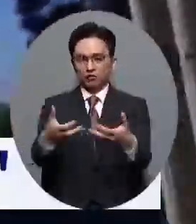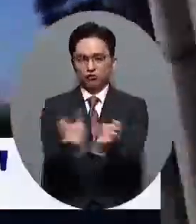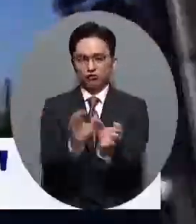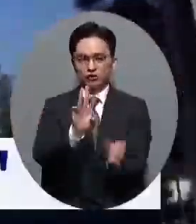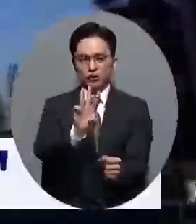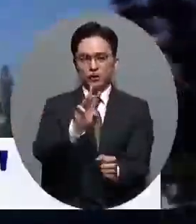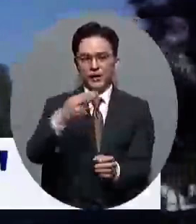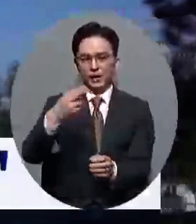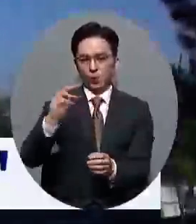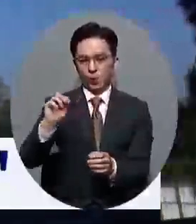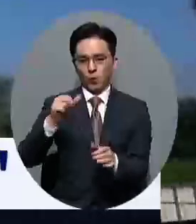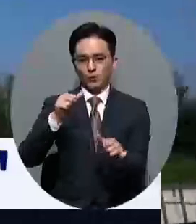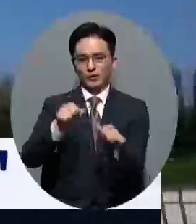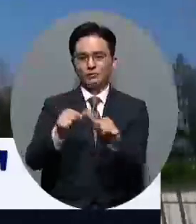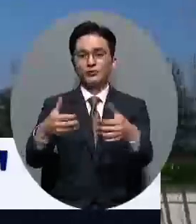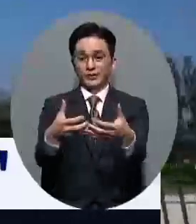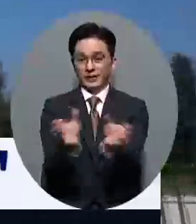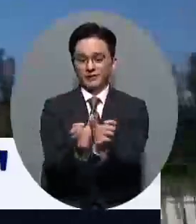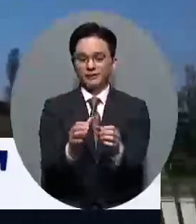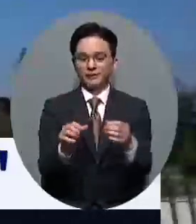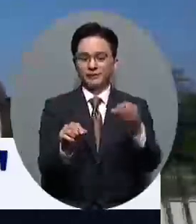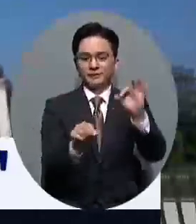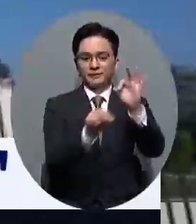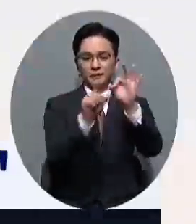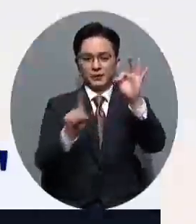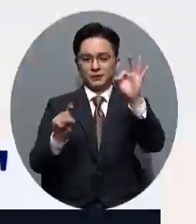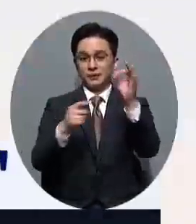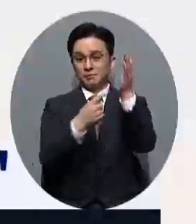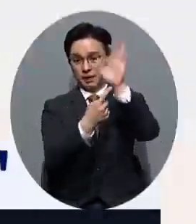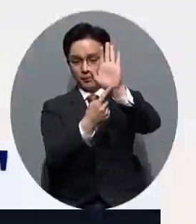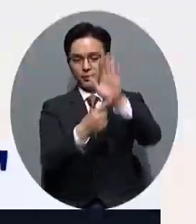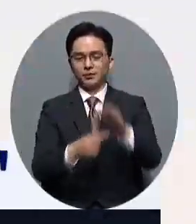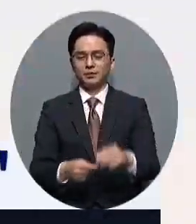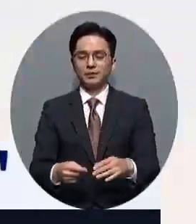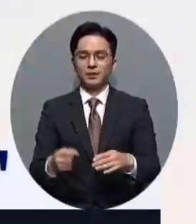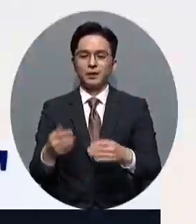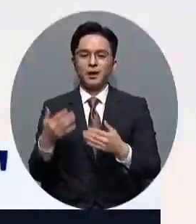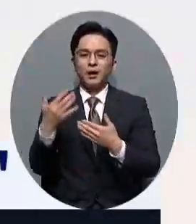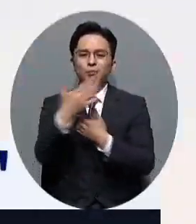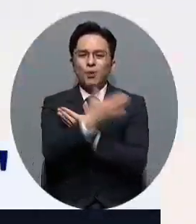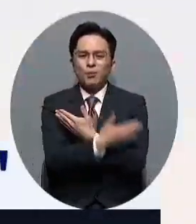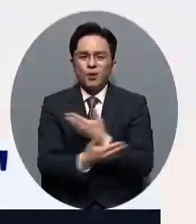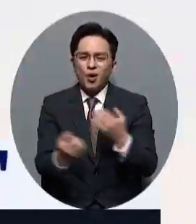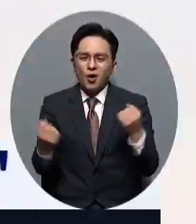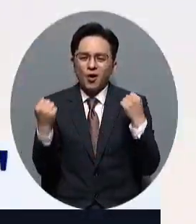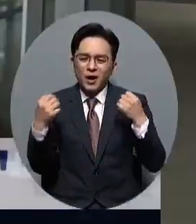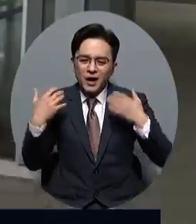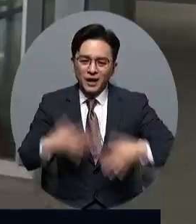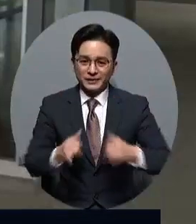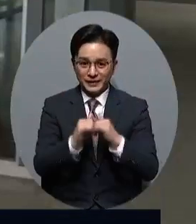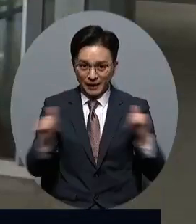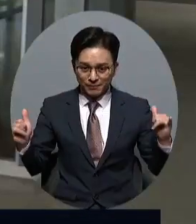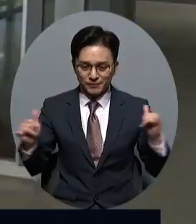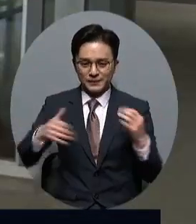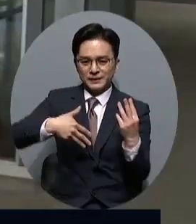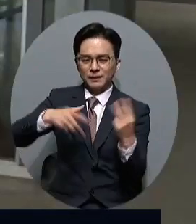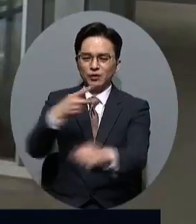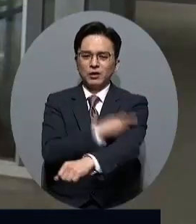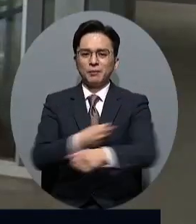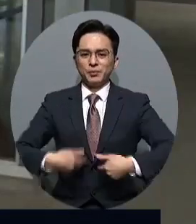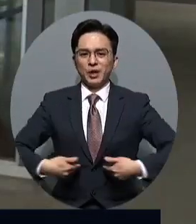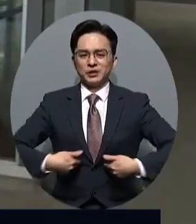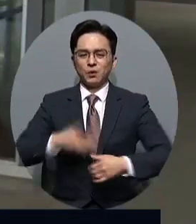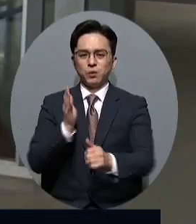WHO 자문단은 현지 시간 11일 면역력이 약한 사람들에게는 추가 접종을 권고했습니다.